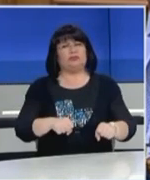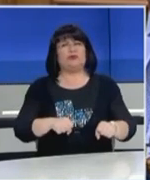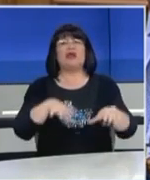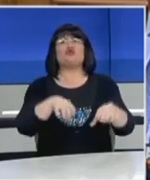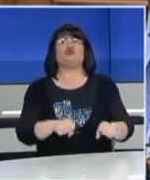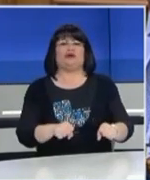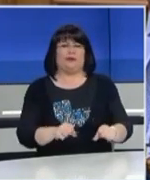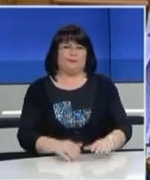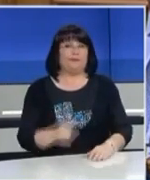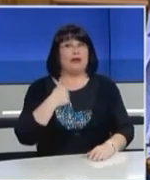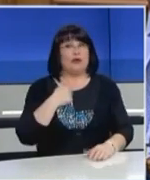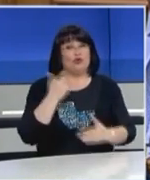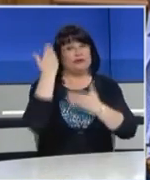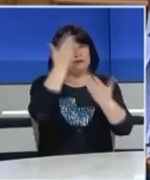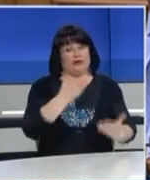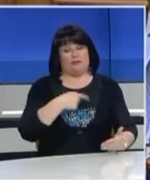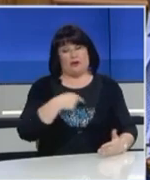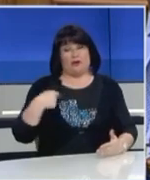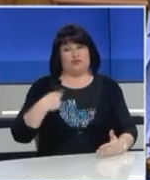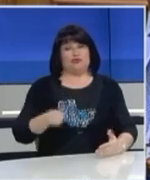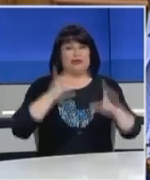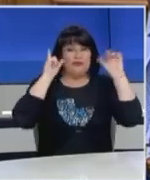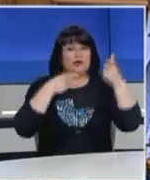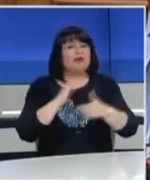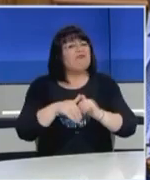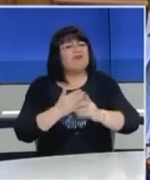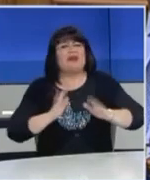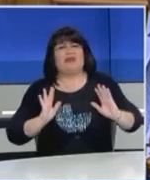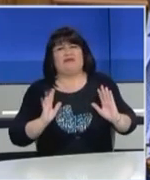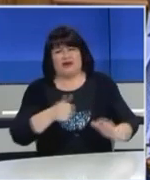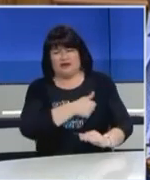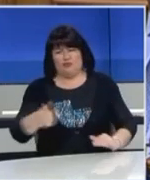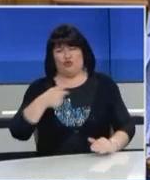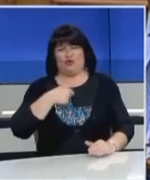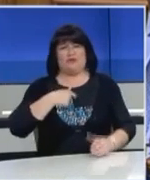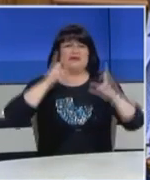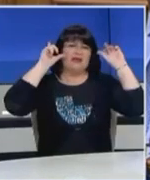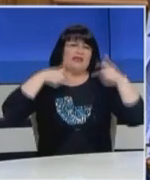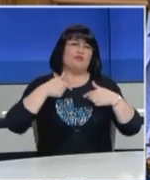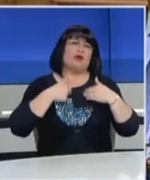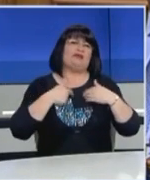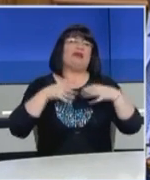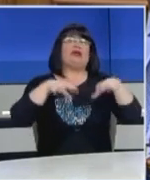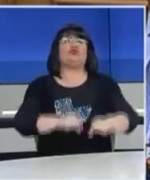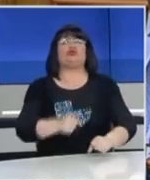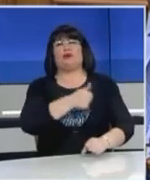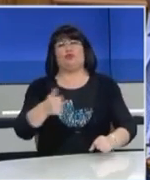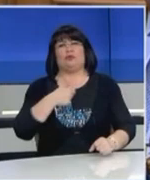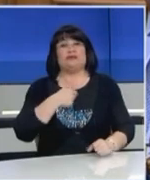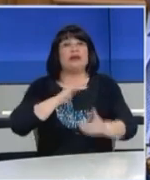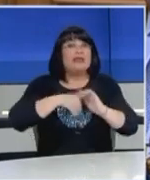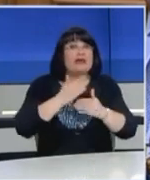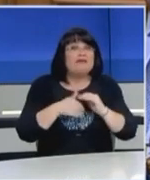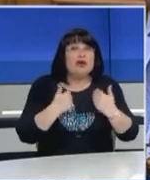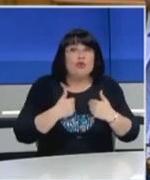παράταξη, την οποία εγώ έχω την τιμή, κύριε Τσίπρα, δεν ενδιαφέρεται να μονοπολίσει τους αρμούς της εξουσίας. Ενδιαφέρεται